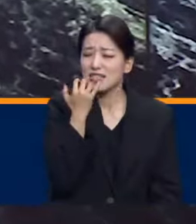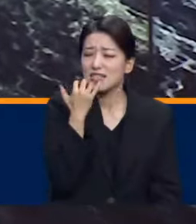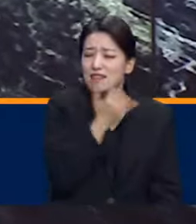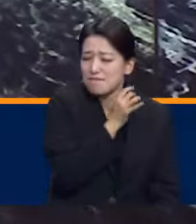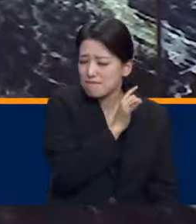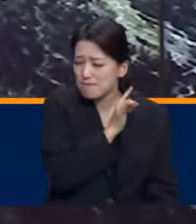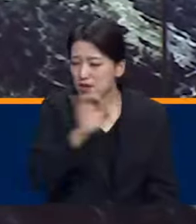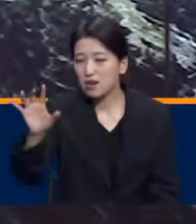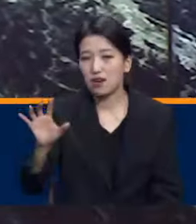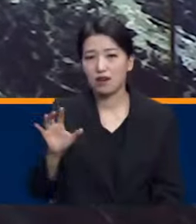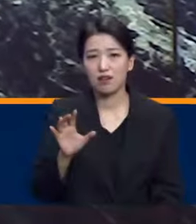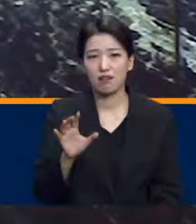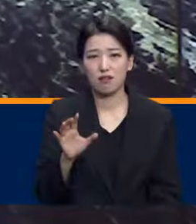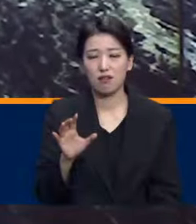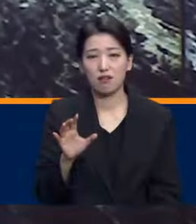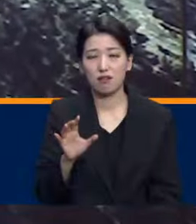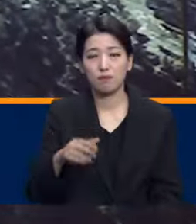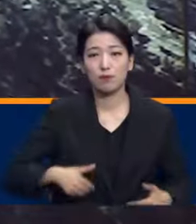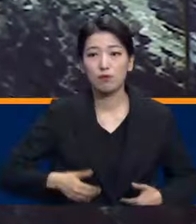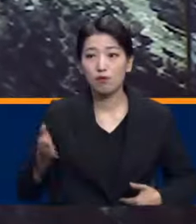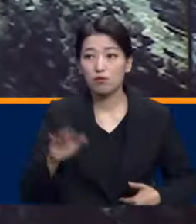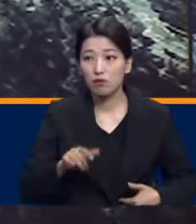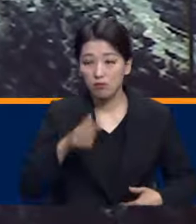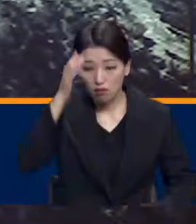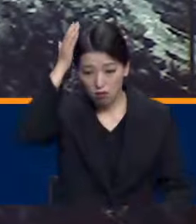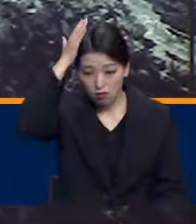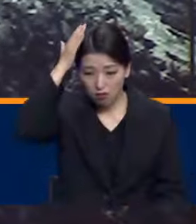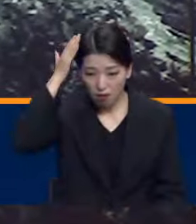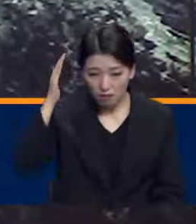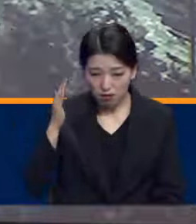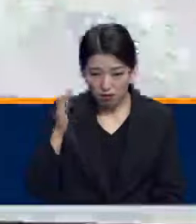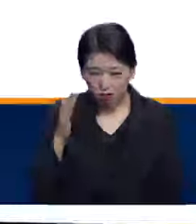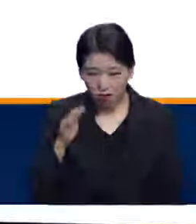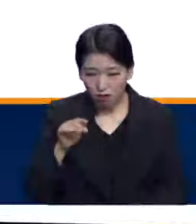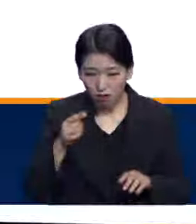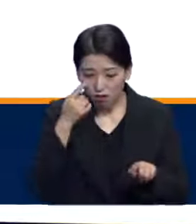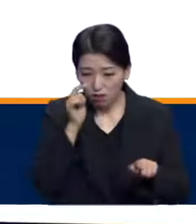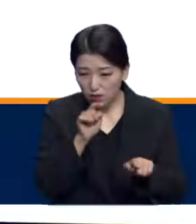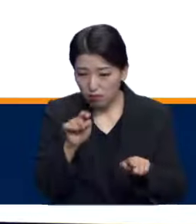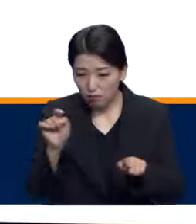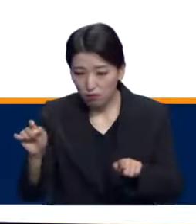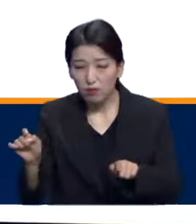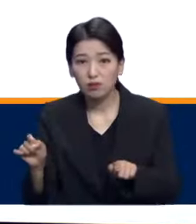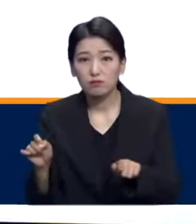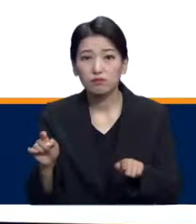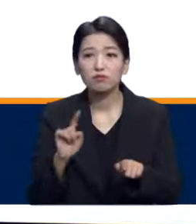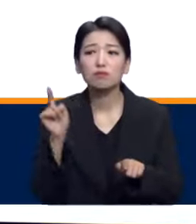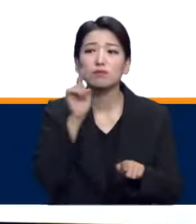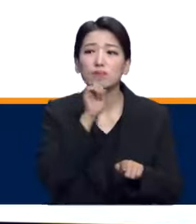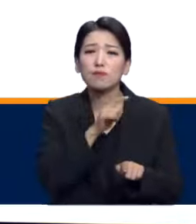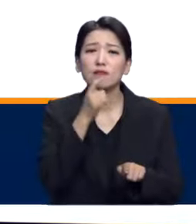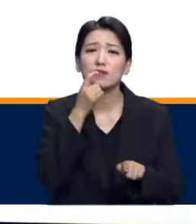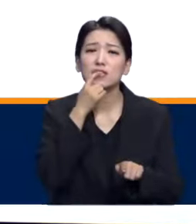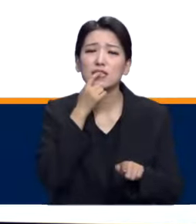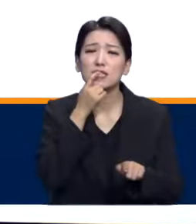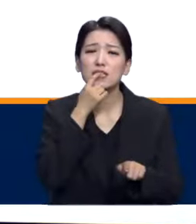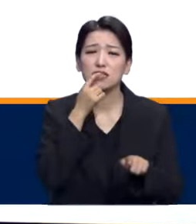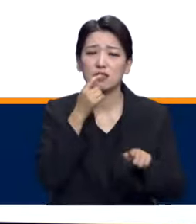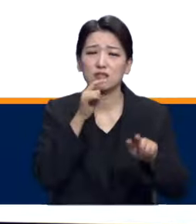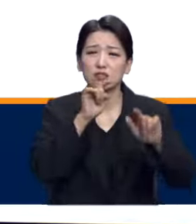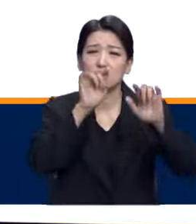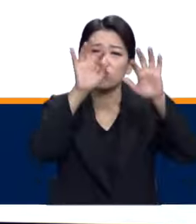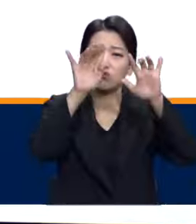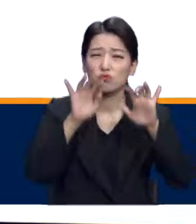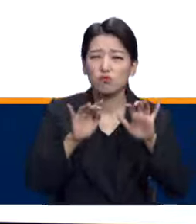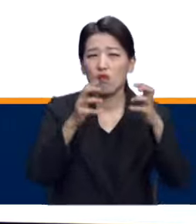하얀색이어야 정상이어야 되는 지역인데 여기가 다 이렇게 거무튀튀하게 맨살을 드러내고 있다라는 거죠. 그럼 그 눈,